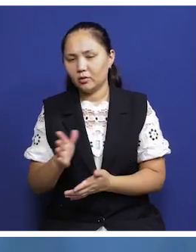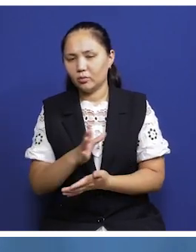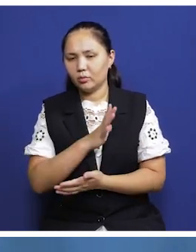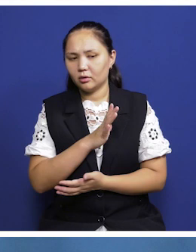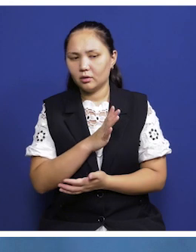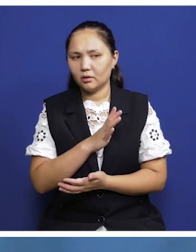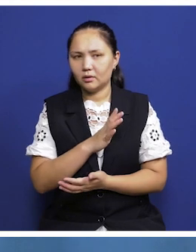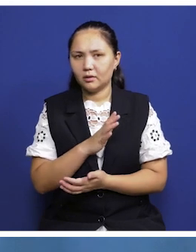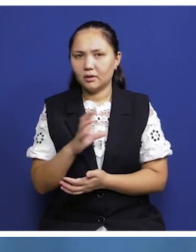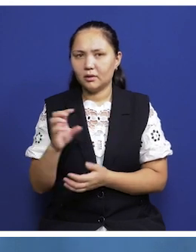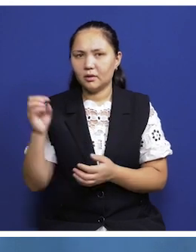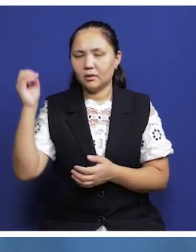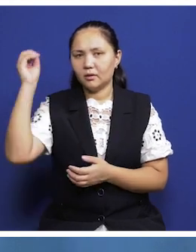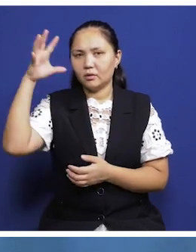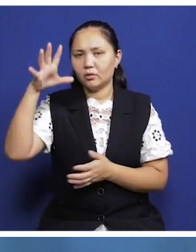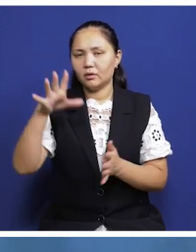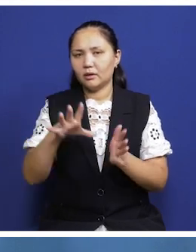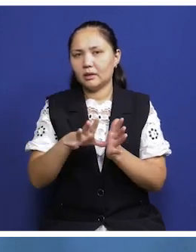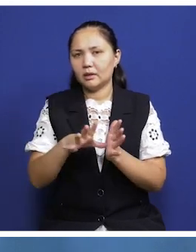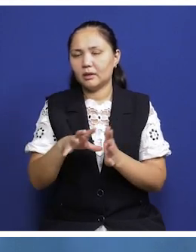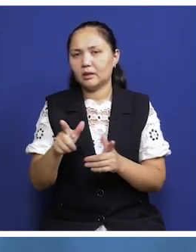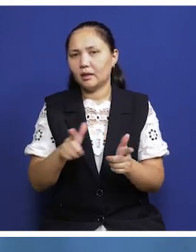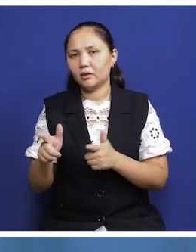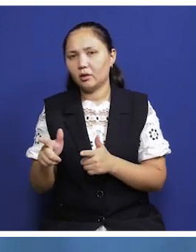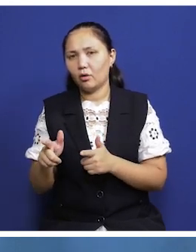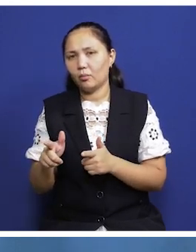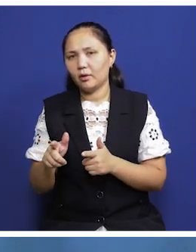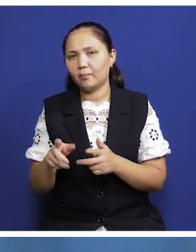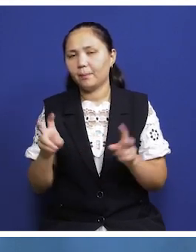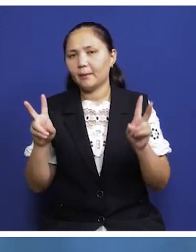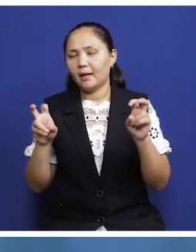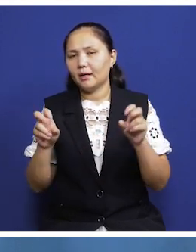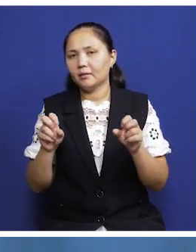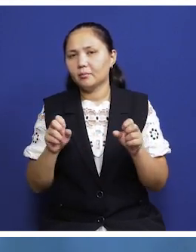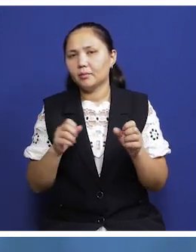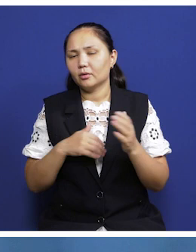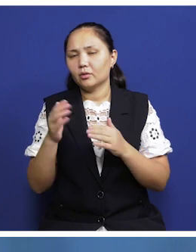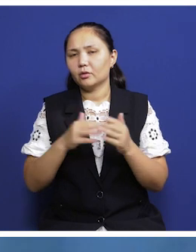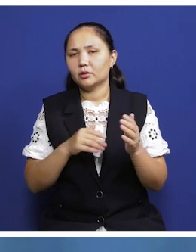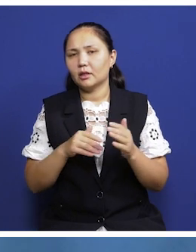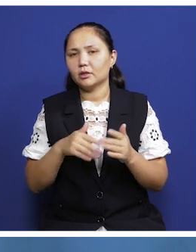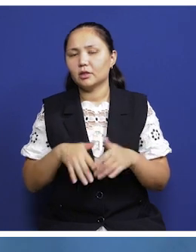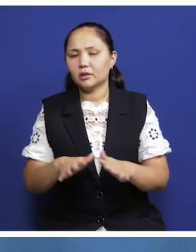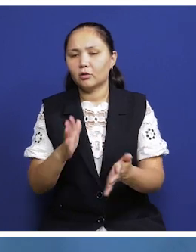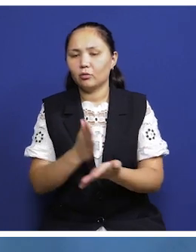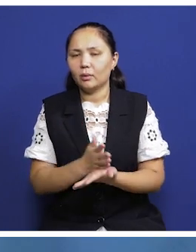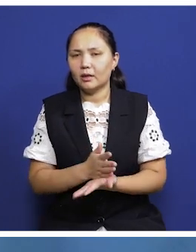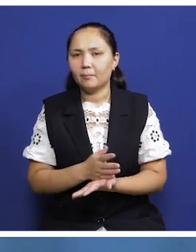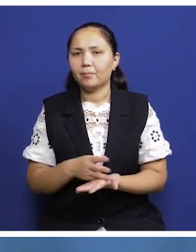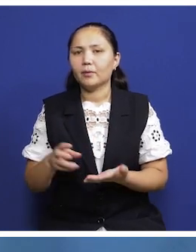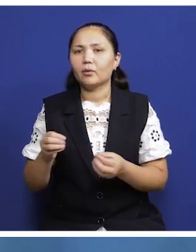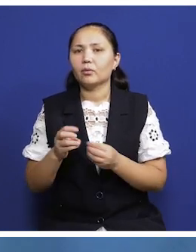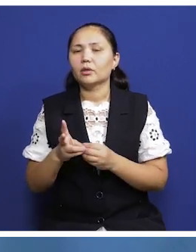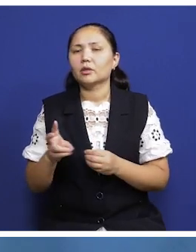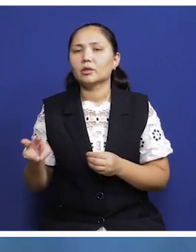Күн электроэнергиясын өндіру бойынша Арнвинд компаниясы құрылыс жұмыстарын жүргізуде, жалпы құны 12,5 миллиард